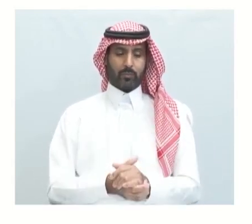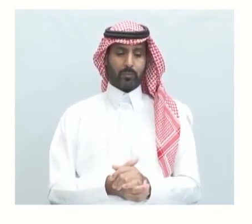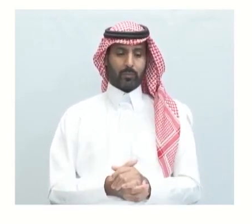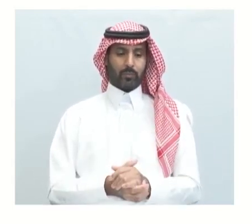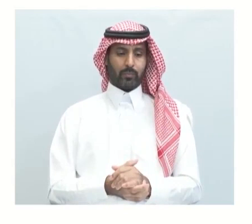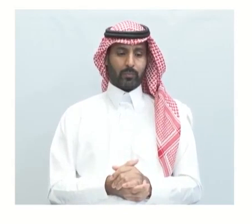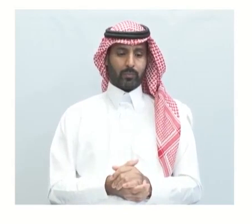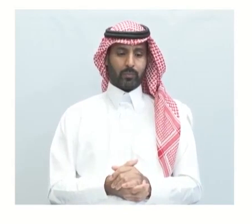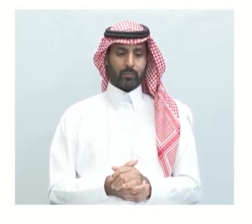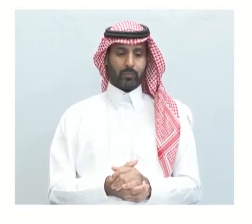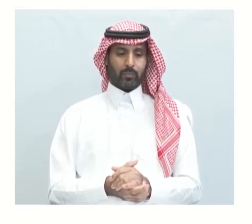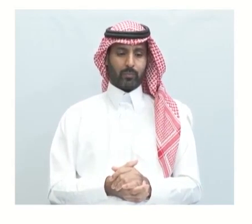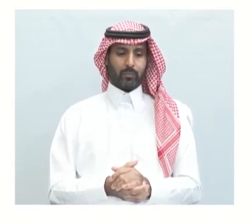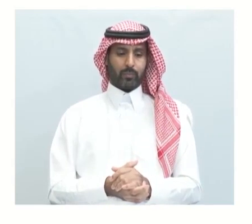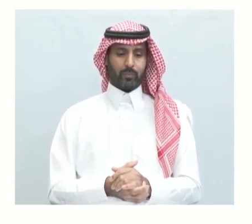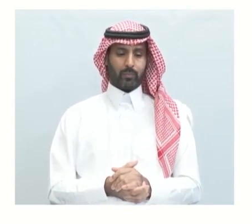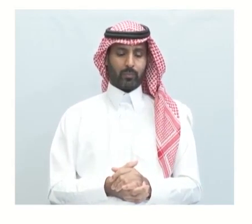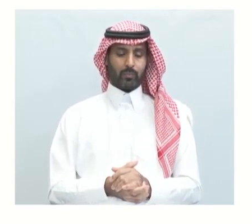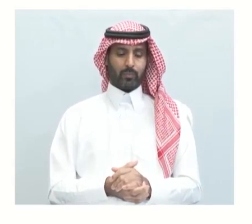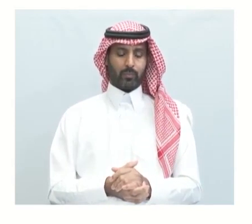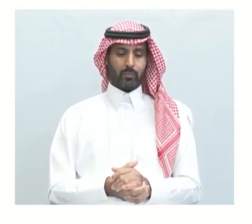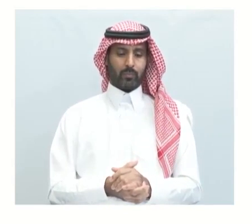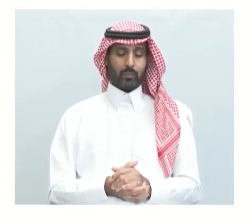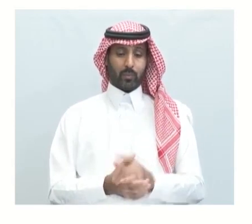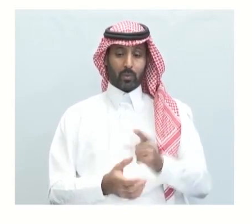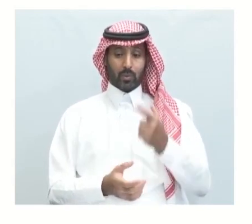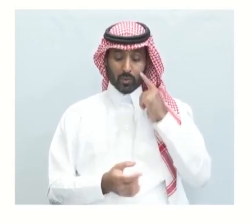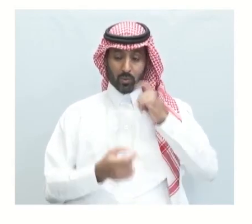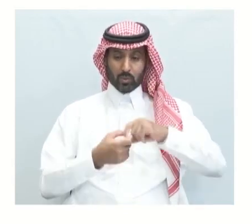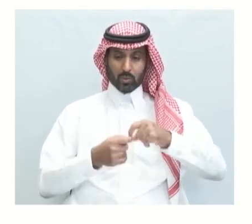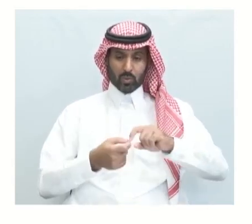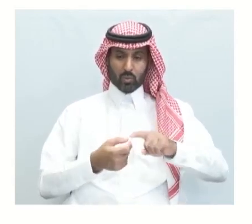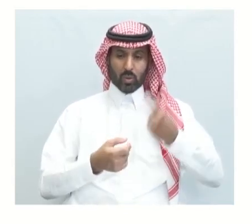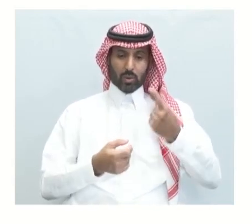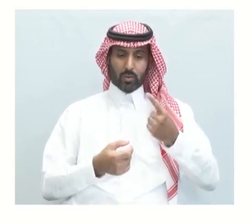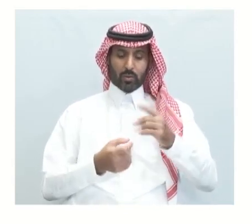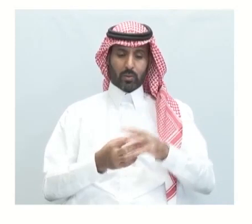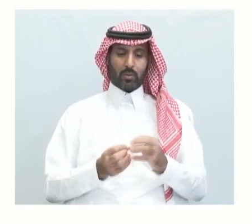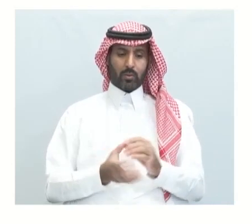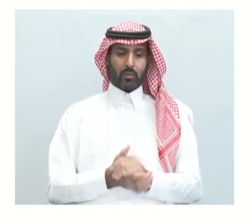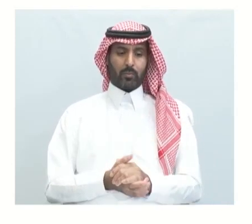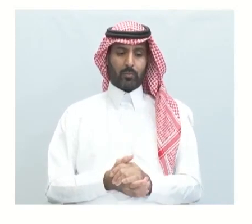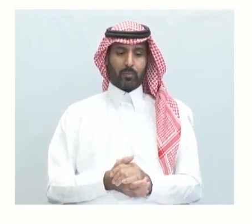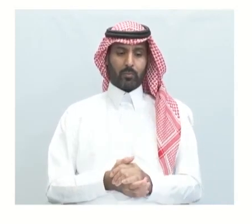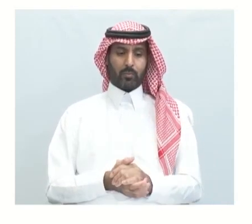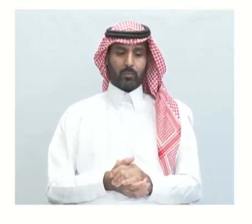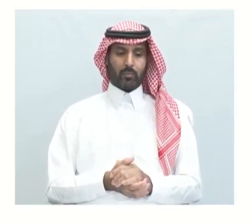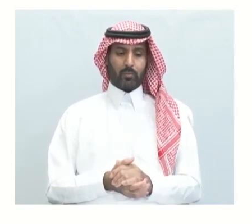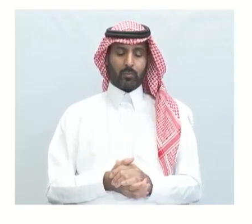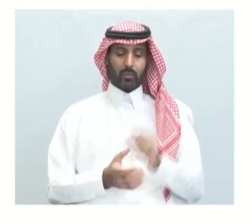بالانشاء بعد ان قمنا بعمليات التعريف نبدا بالانشاء تساوي لينك ليست كتعريف للقائمه المترابطه